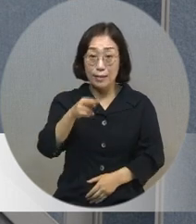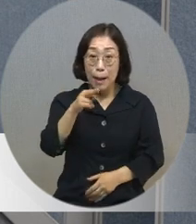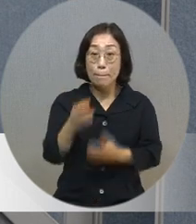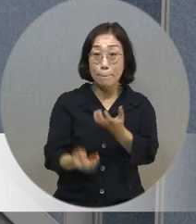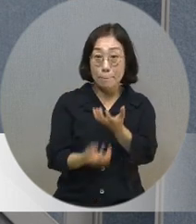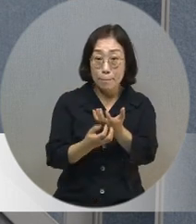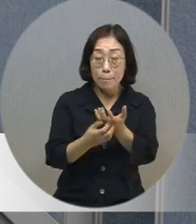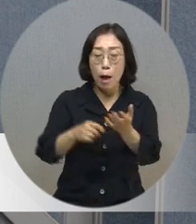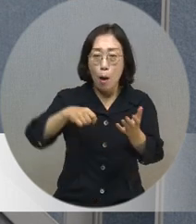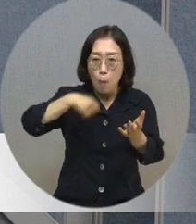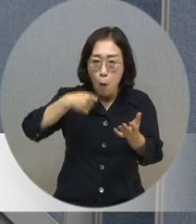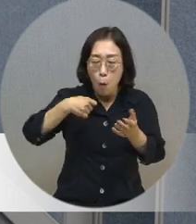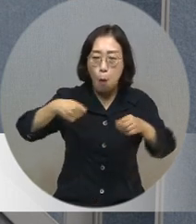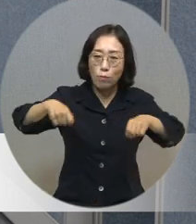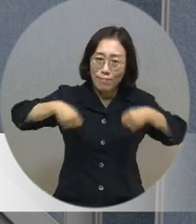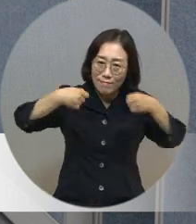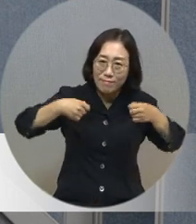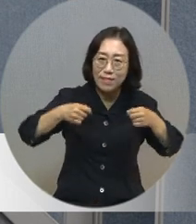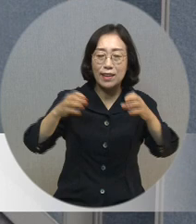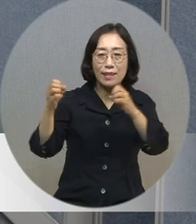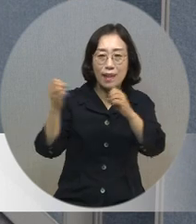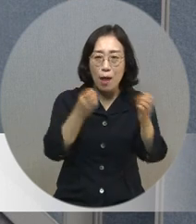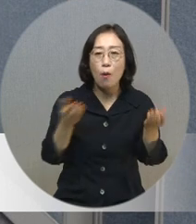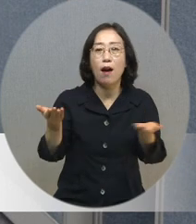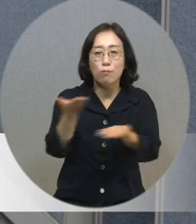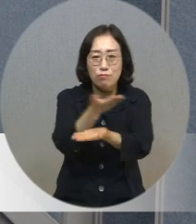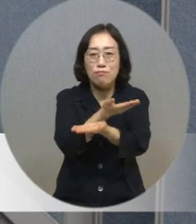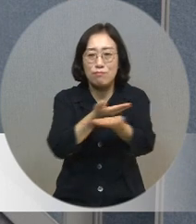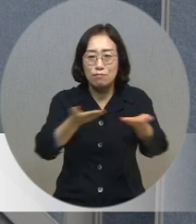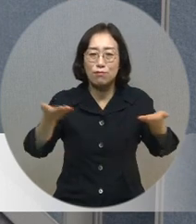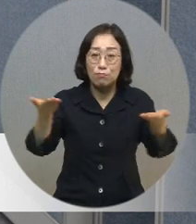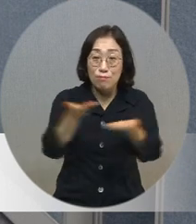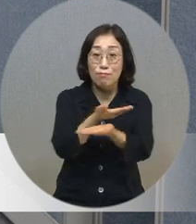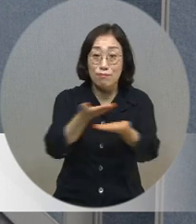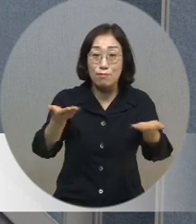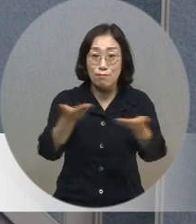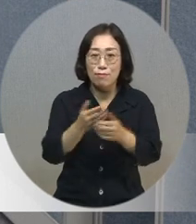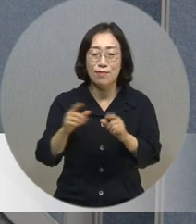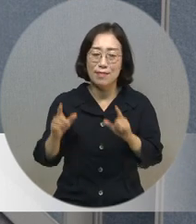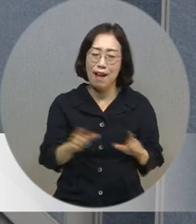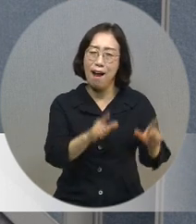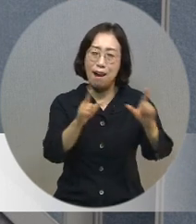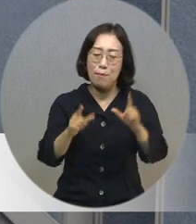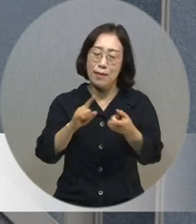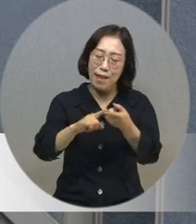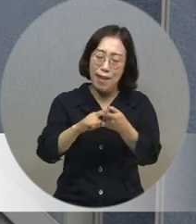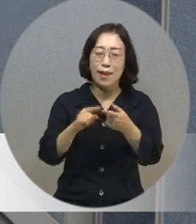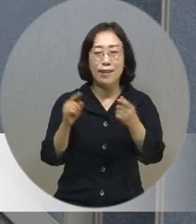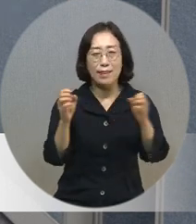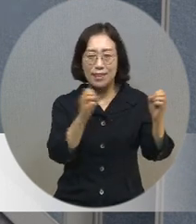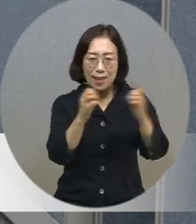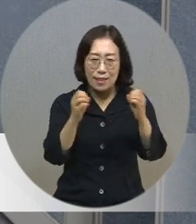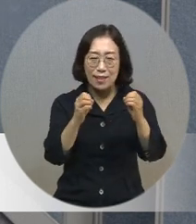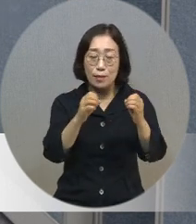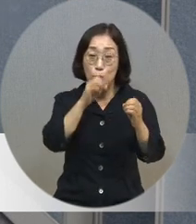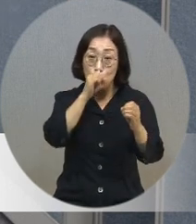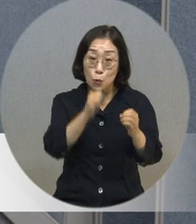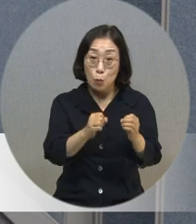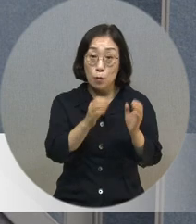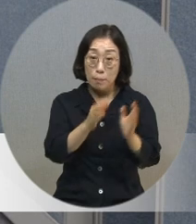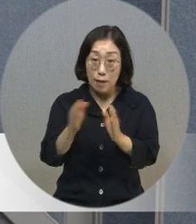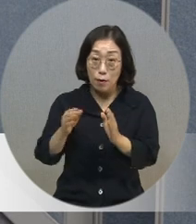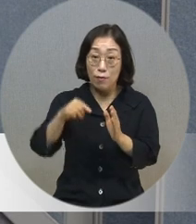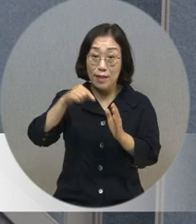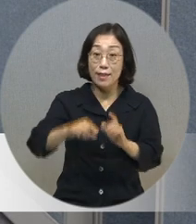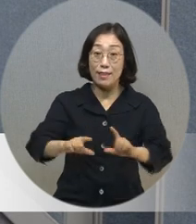정보도 나누고 또 여러 가지 그런 삶을 얘기하고 그런 기회를 또 제공해주셔서